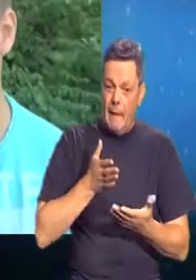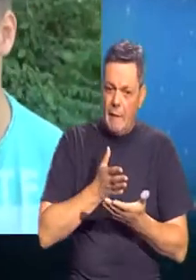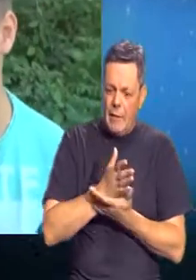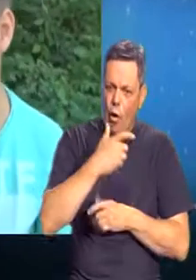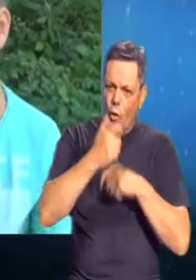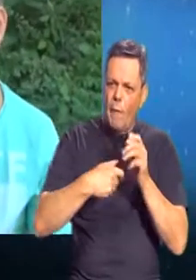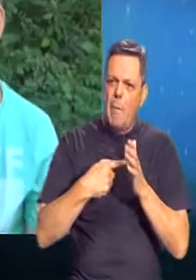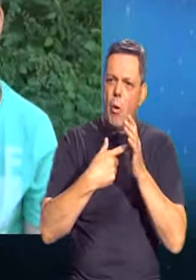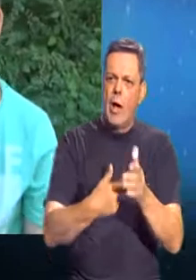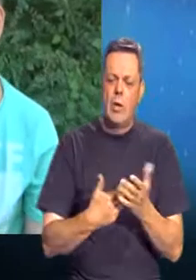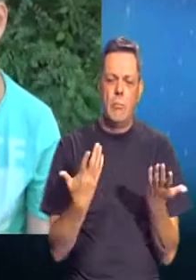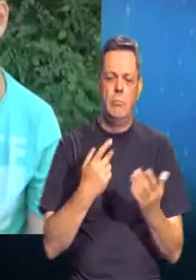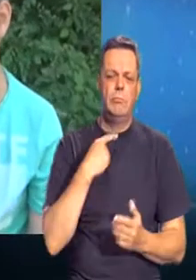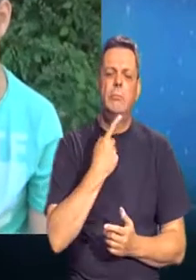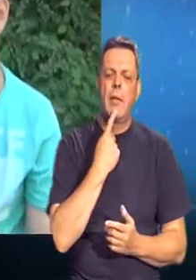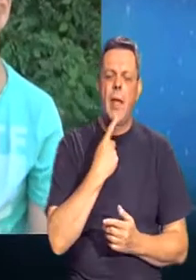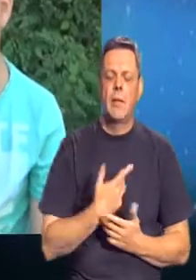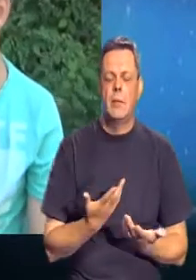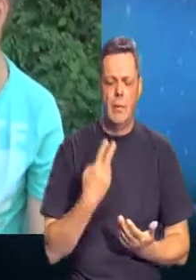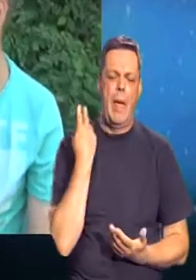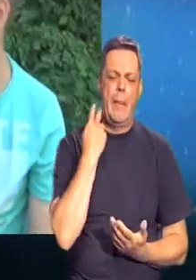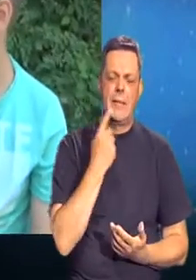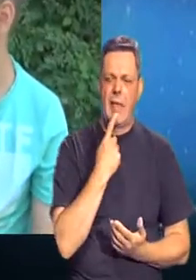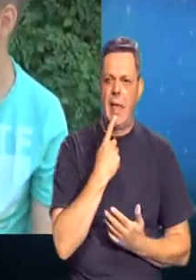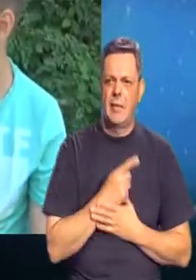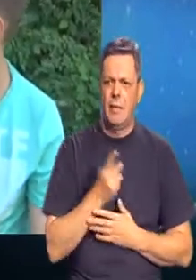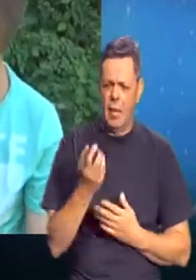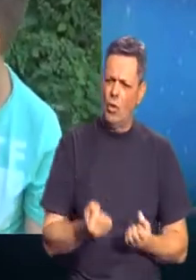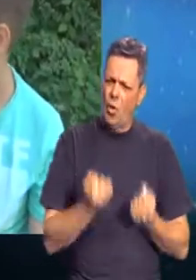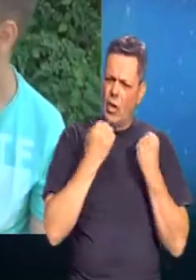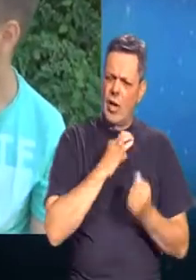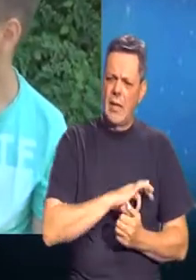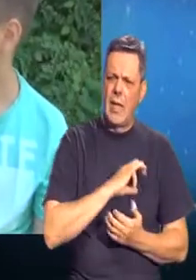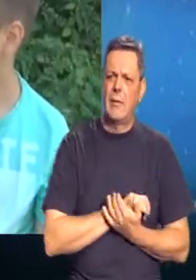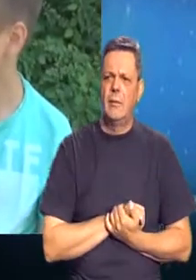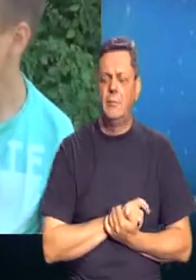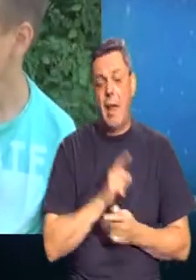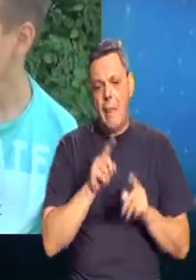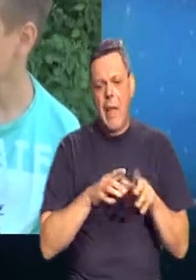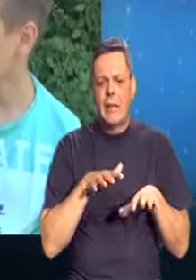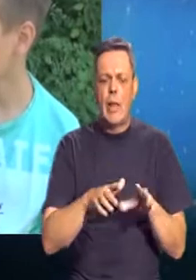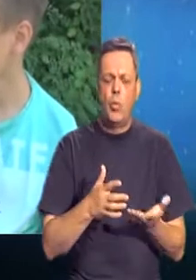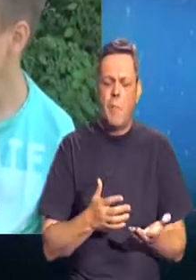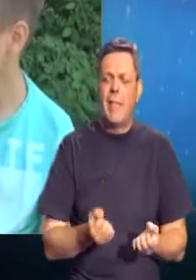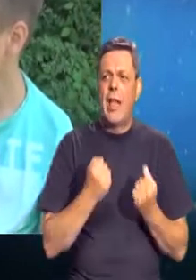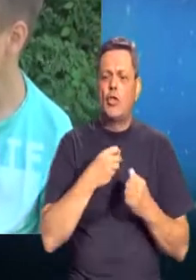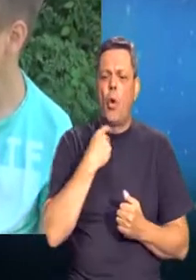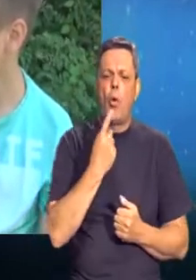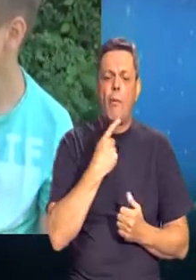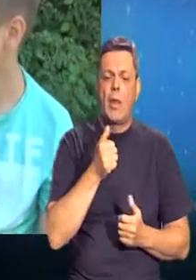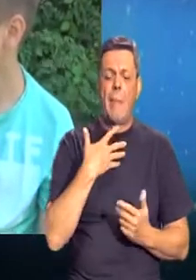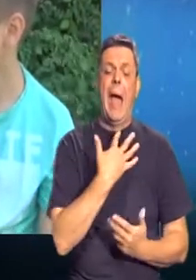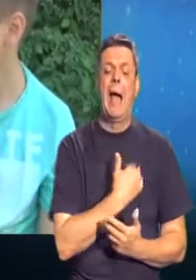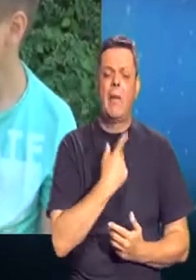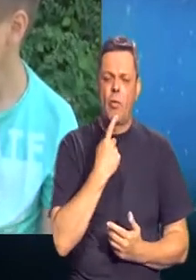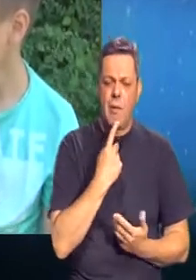kroz filmić prikazao na kojem jeziku? Na engleskom. Je li to težak zadatak? Evo, nekad je ljudima teško pričati na hrvatskom, a kamo i